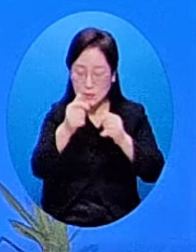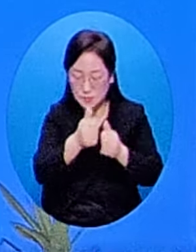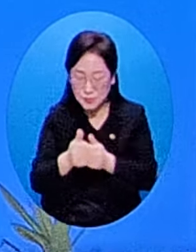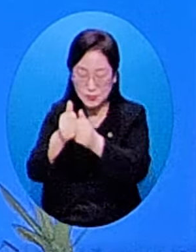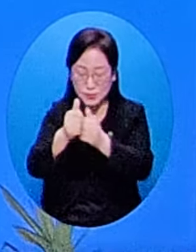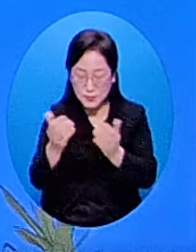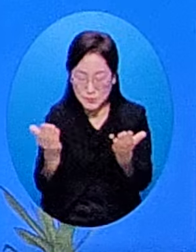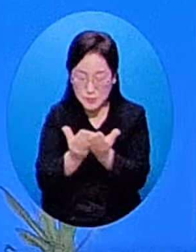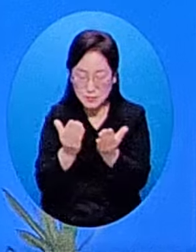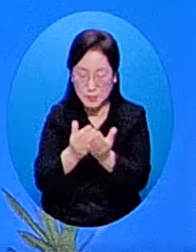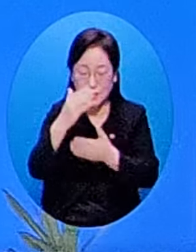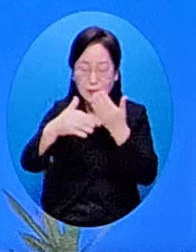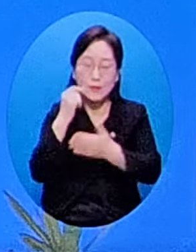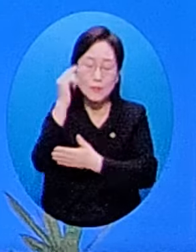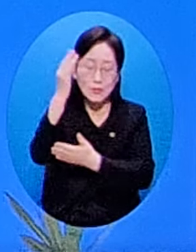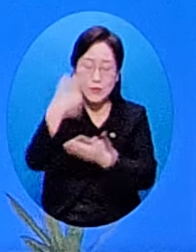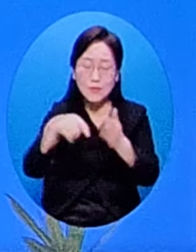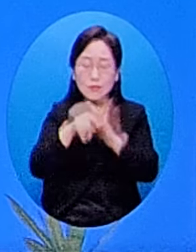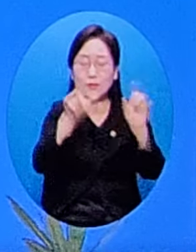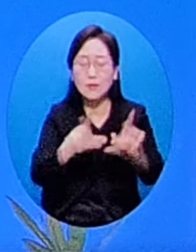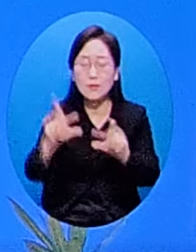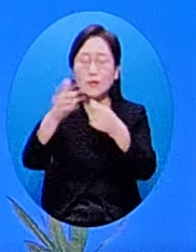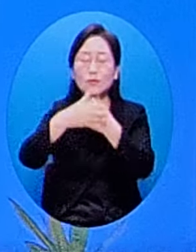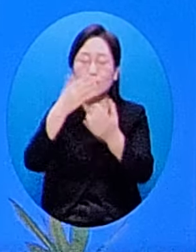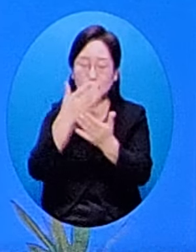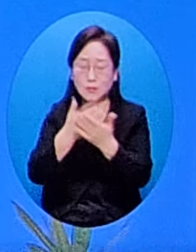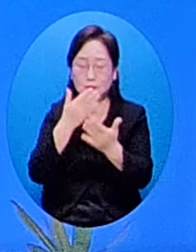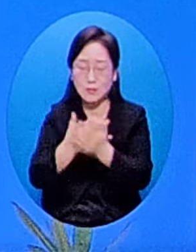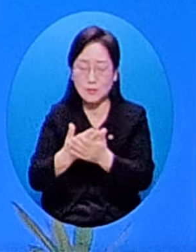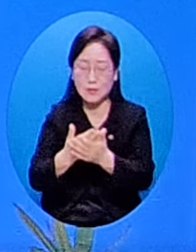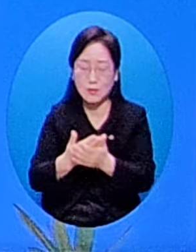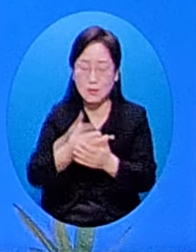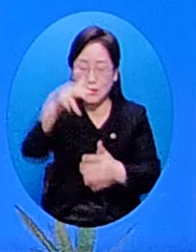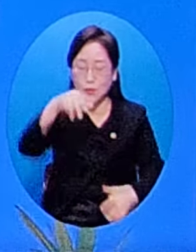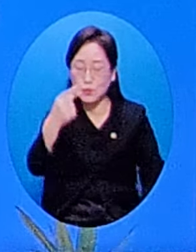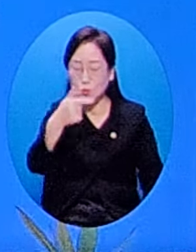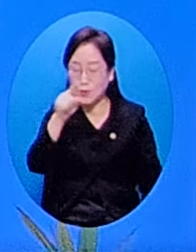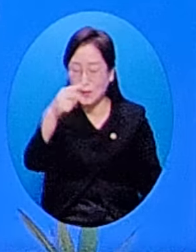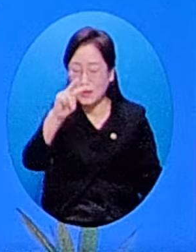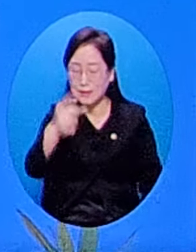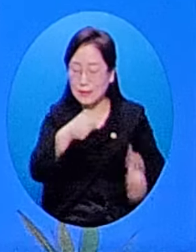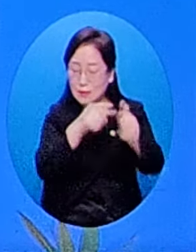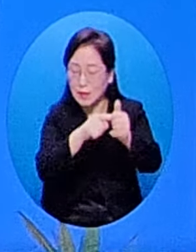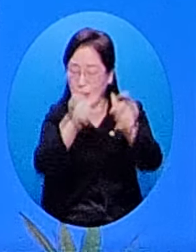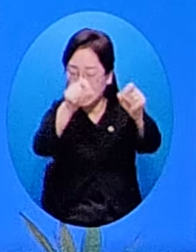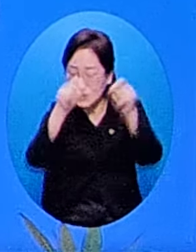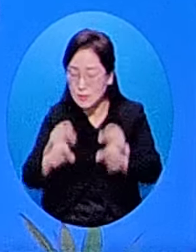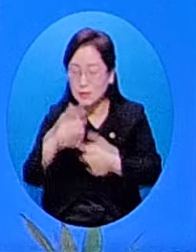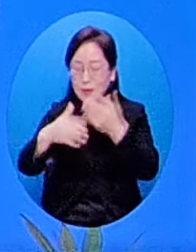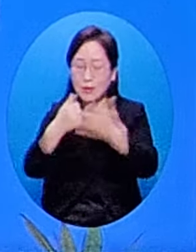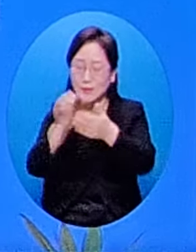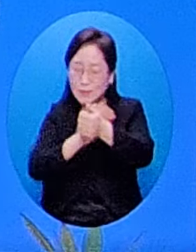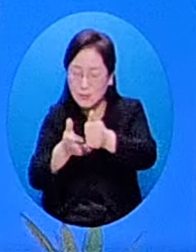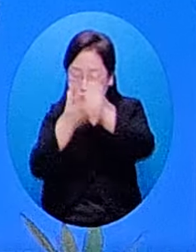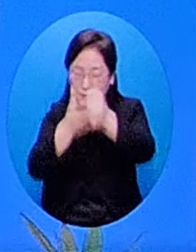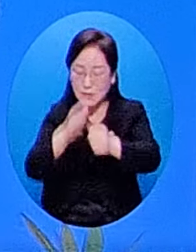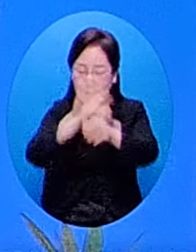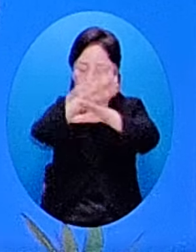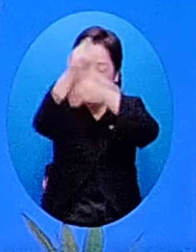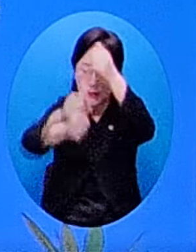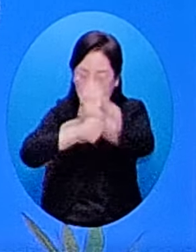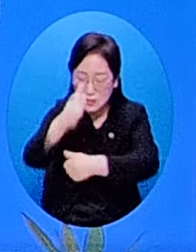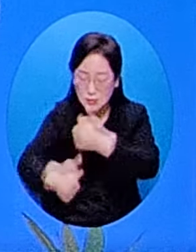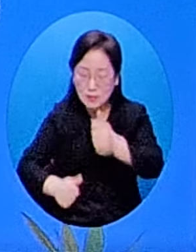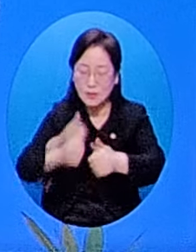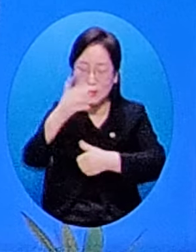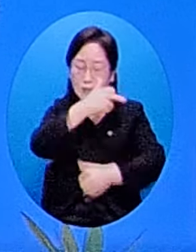하나님 영광에 살아가는 저희 모두가 되게 하여 주시되 조나단 에드워드처럼 하나님을 잘 섬겨서 자손만대에 하나님의 큰 복을